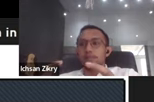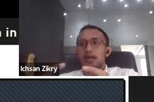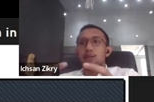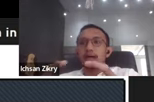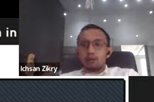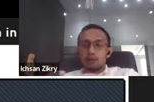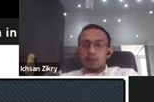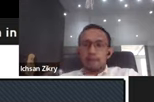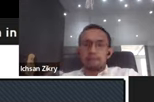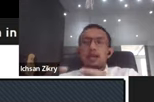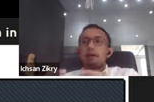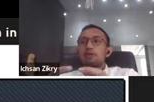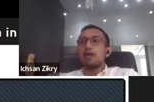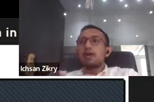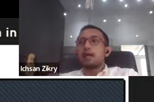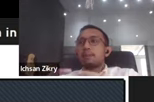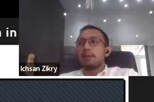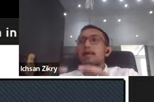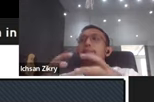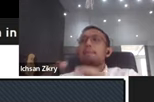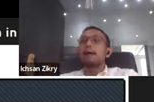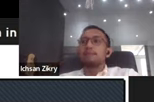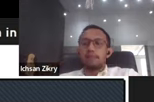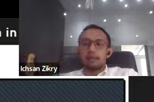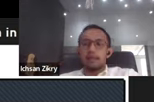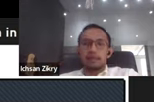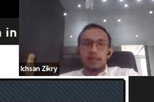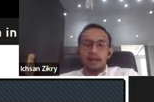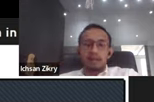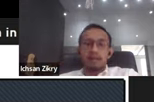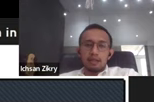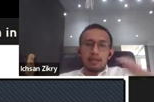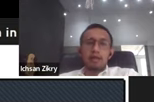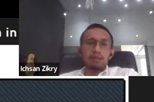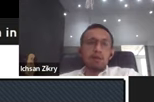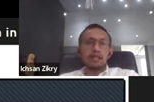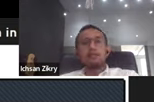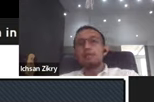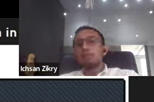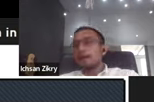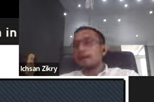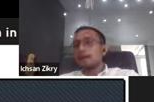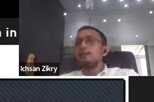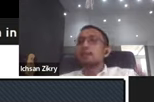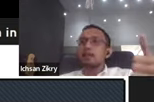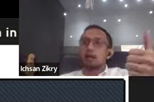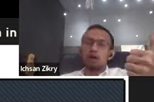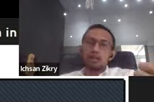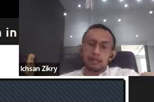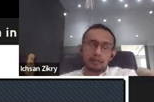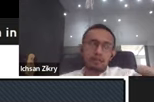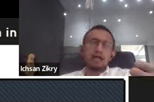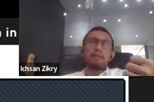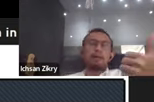time frame, jangka waktu. Jangka waktunya adalah kapan? Sampai pemeriksaan selesai. Di RUU Polri itu yang belum ada. Jadi